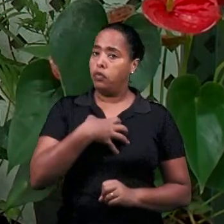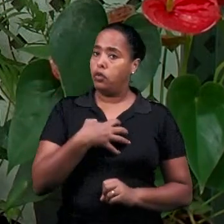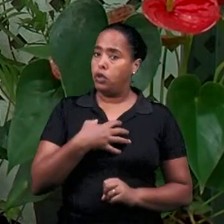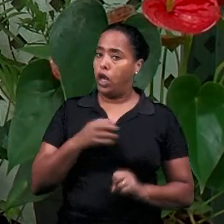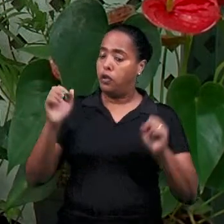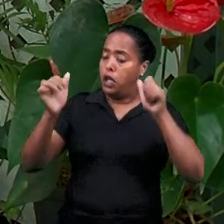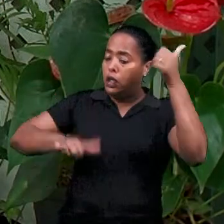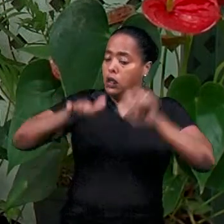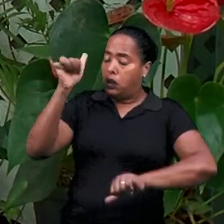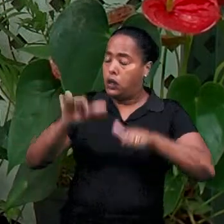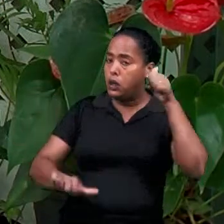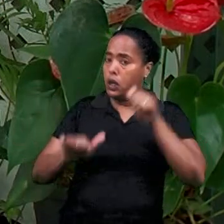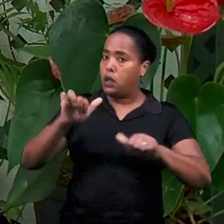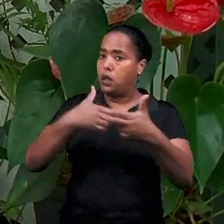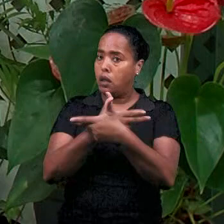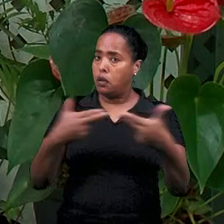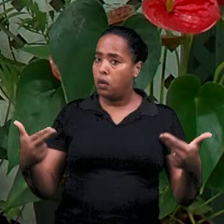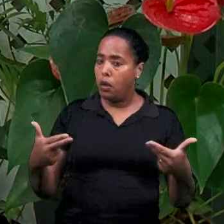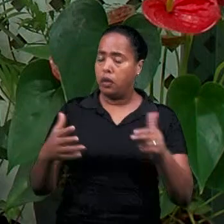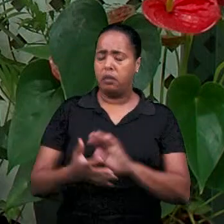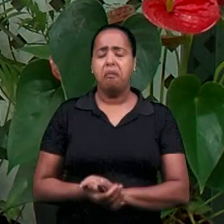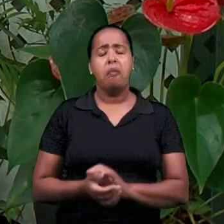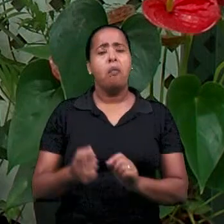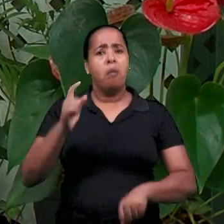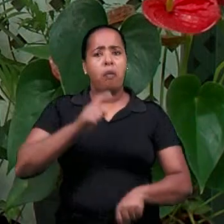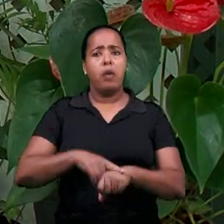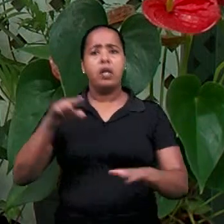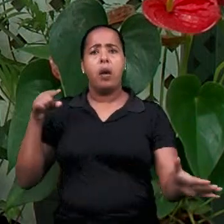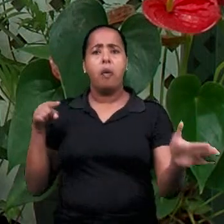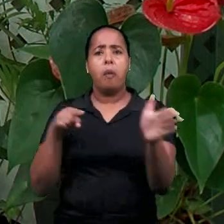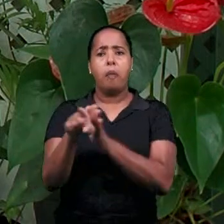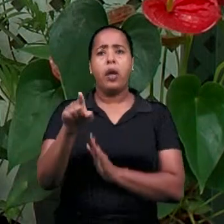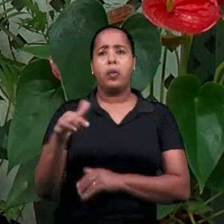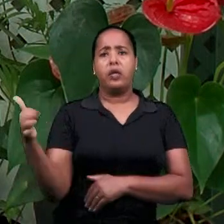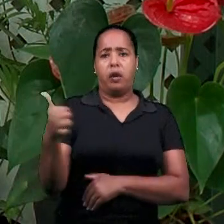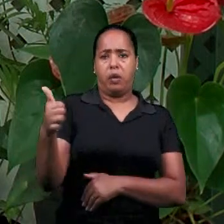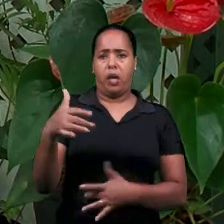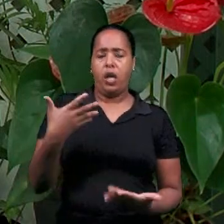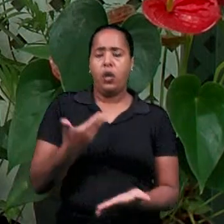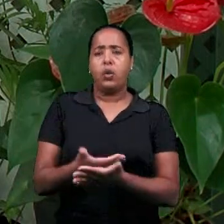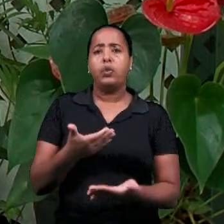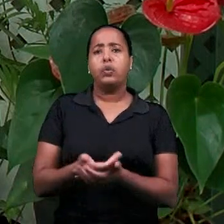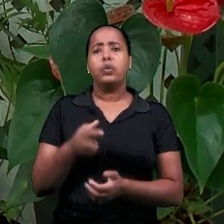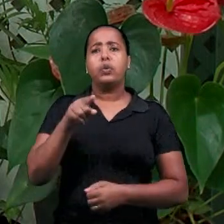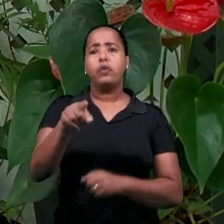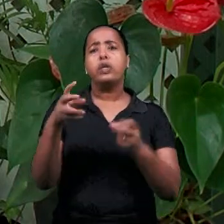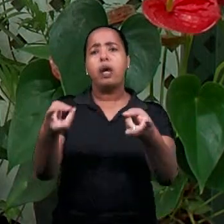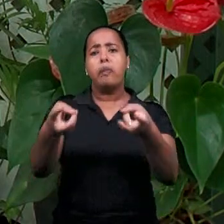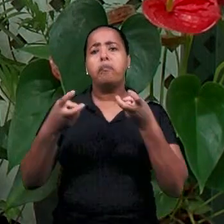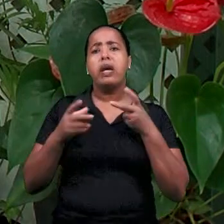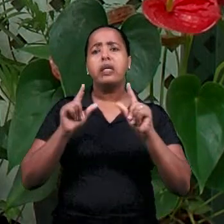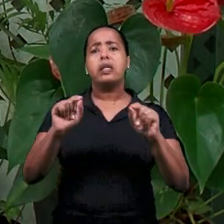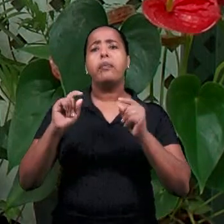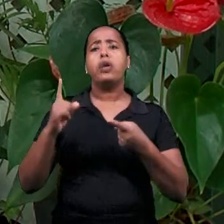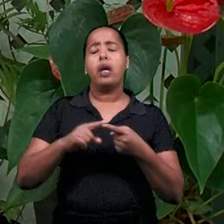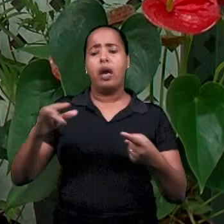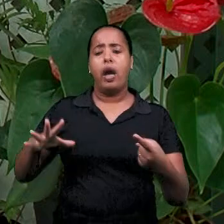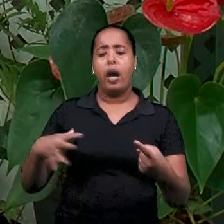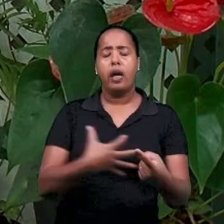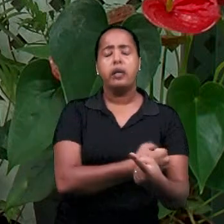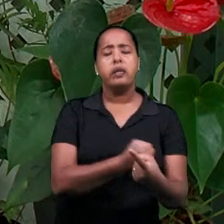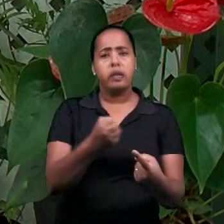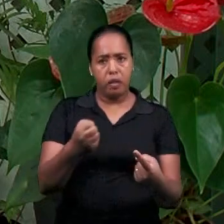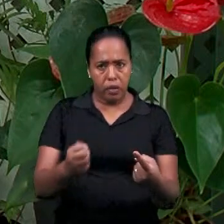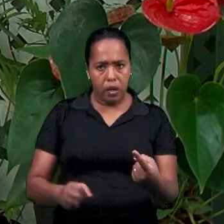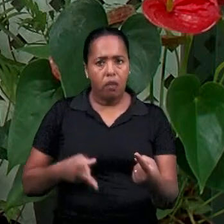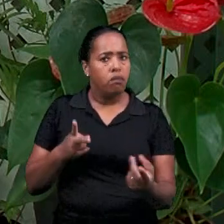Mais voyez bien, quand je fais la première question ici, dans les études, vous allez voir le salut,